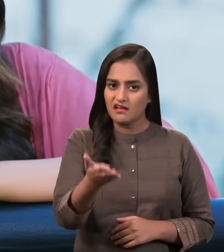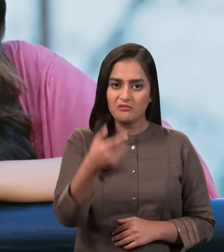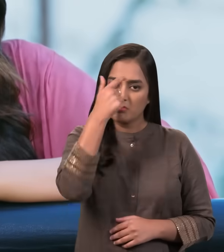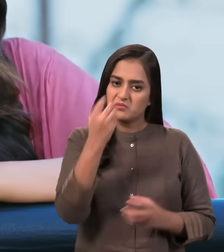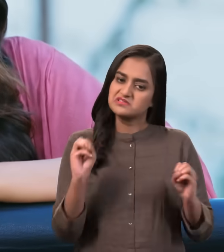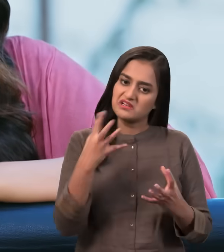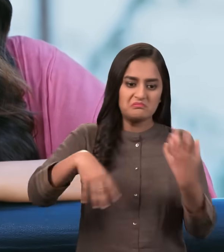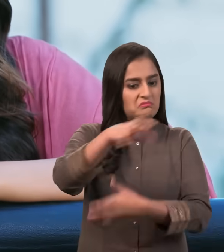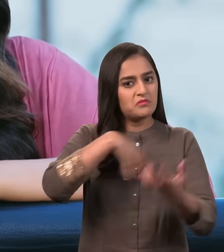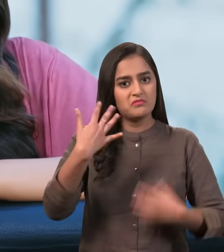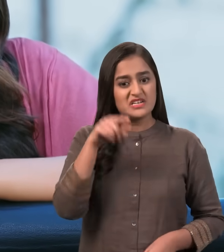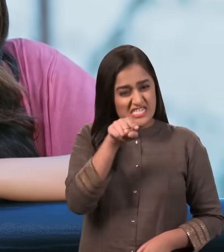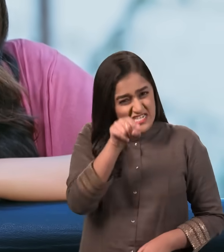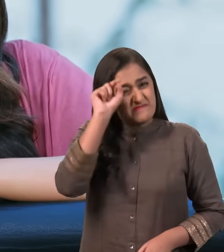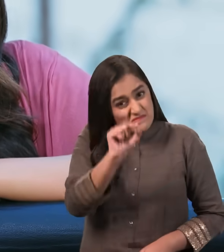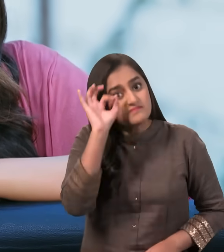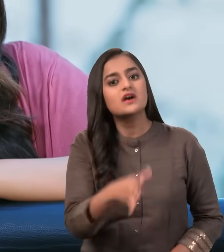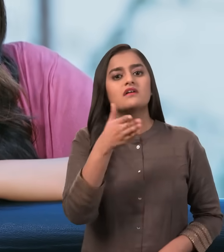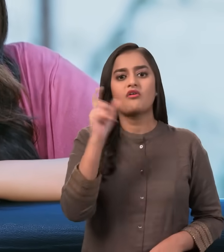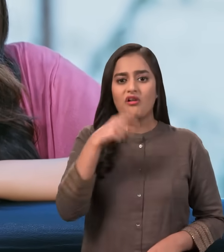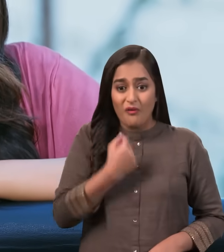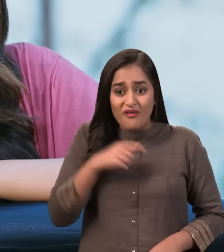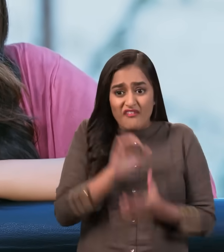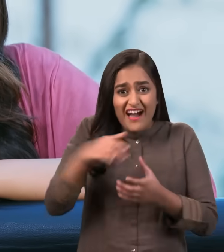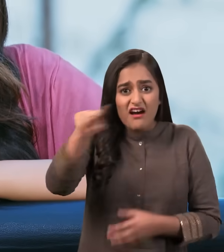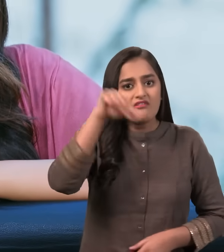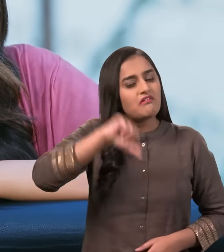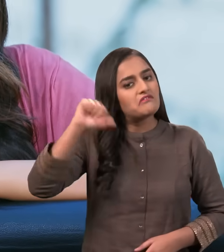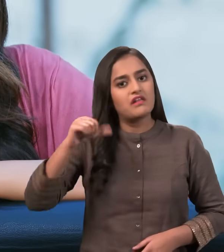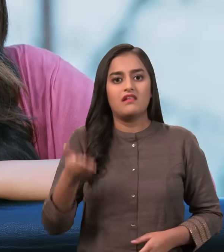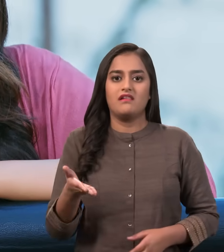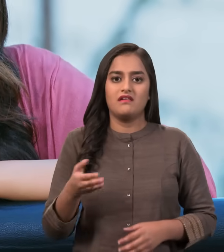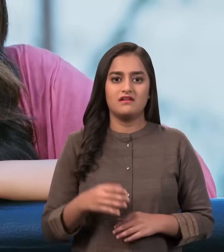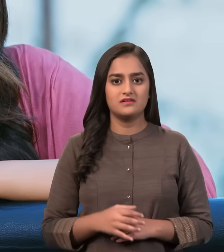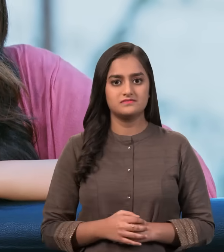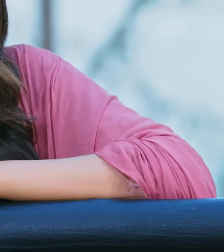ले, हो गया स्यापा। होना ही था, इसीलिए तो इस कॉलेज में मेरा कोई दोस्त नहीं बनता।